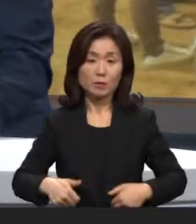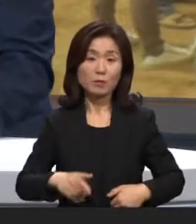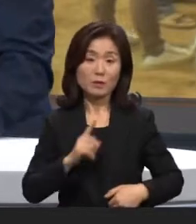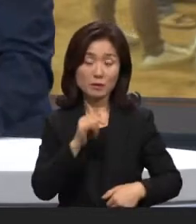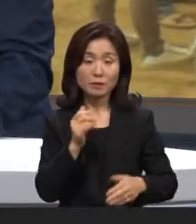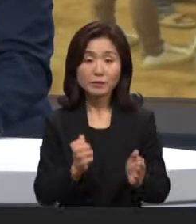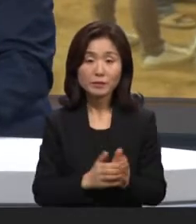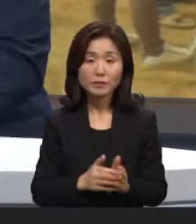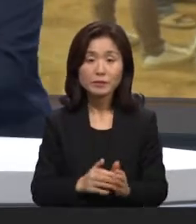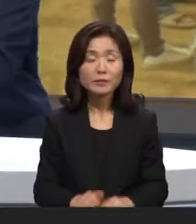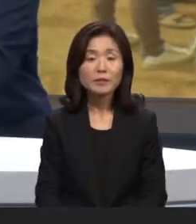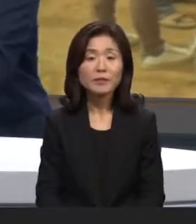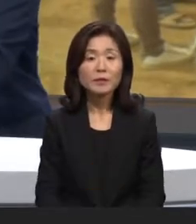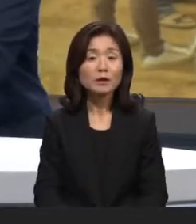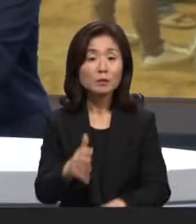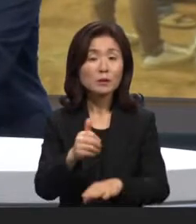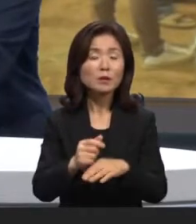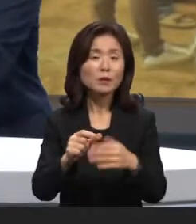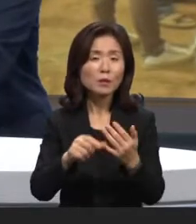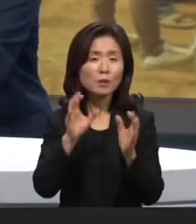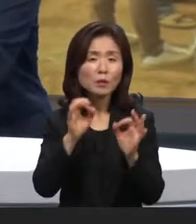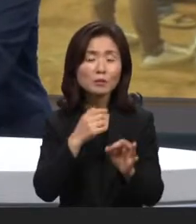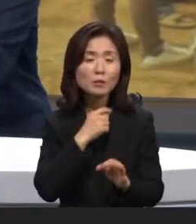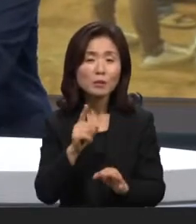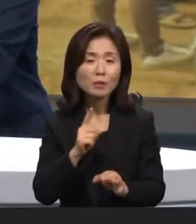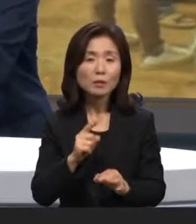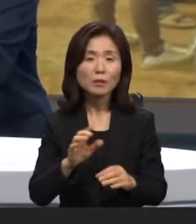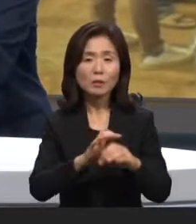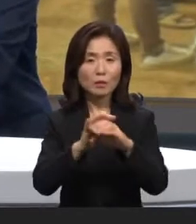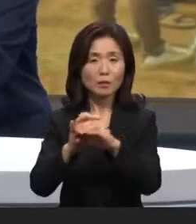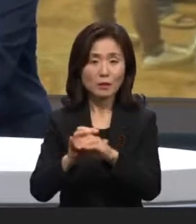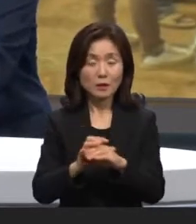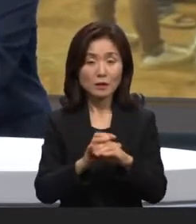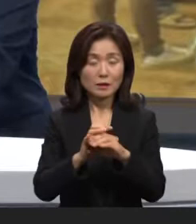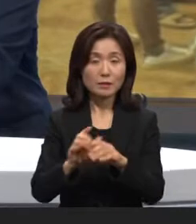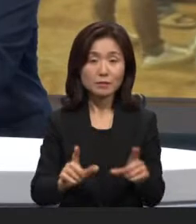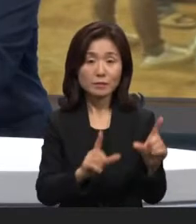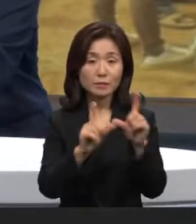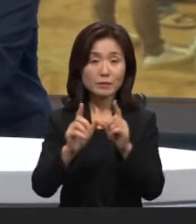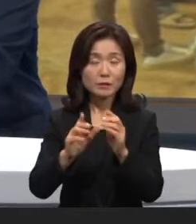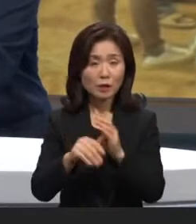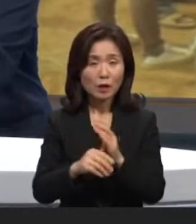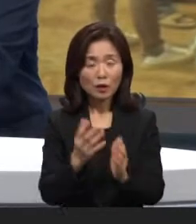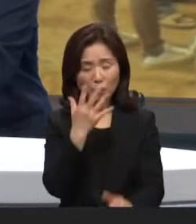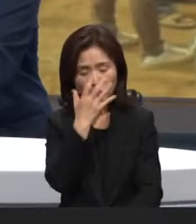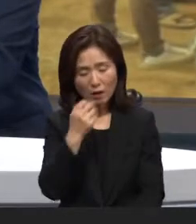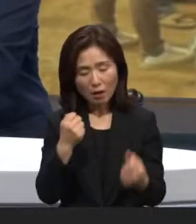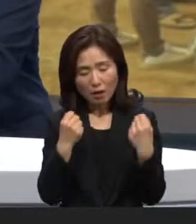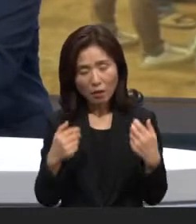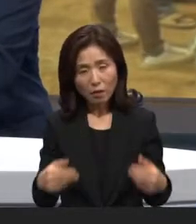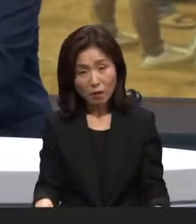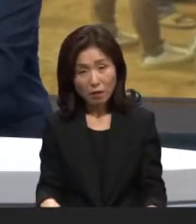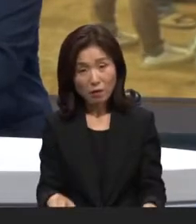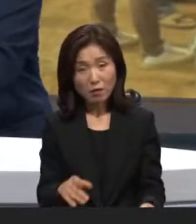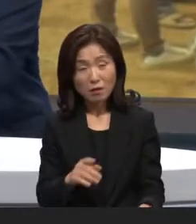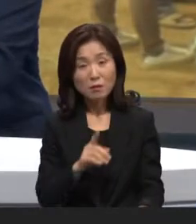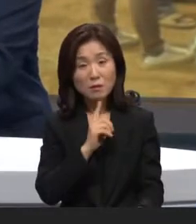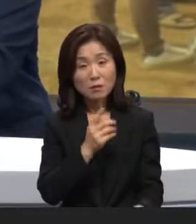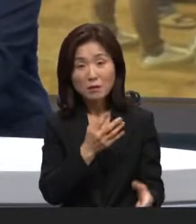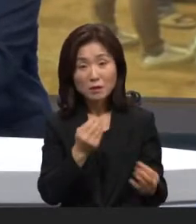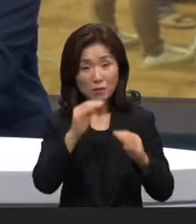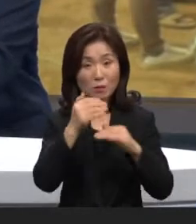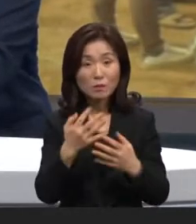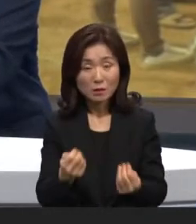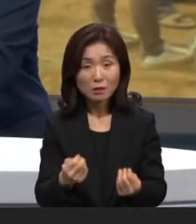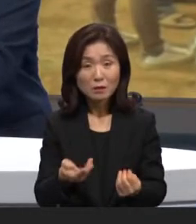자, 마지막 순서 저희가 이제 살펴볼 텐데요. 뭐 요즘 코로나 시대를 저희가 지내면서 우울하고 좀힘 빠지는 얘기들이 많았는데 지금 전해주실